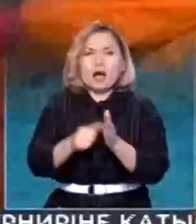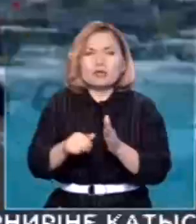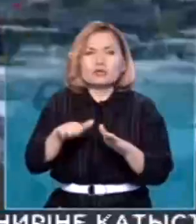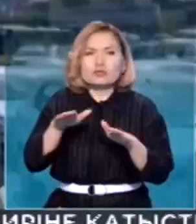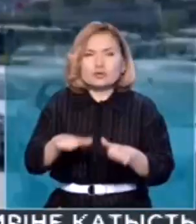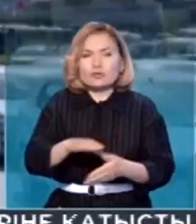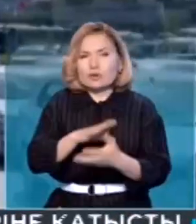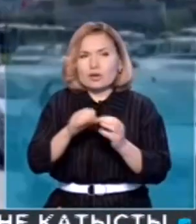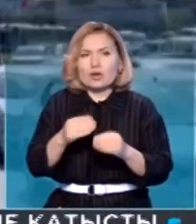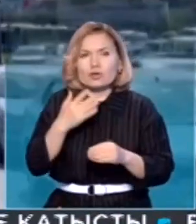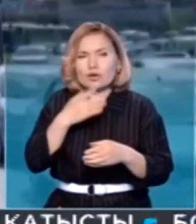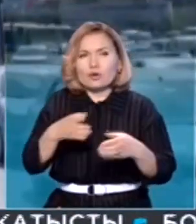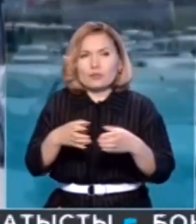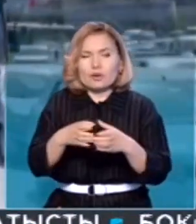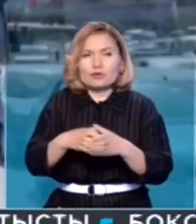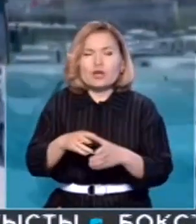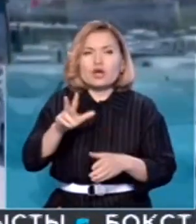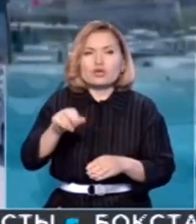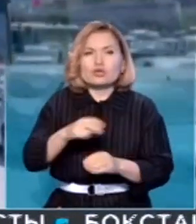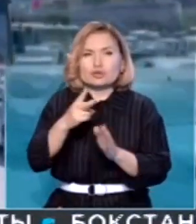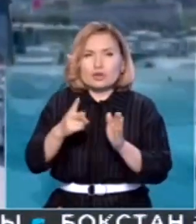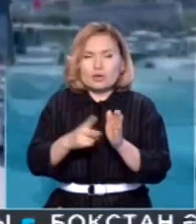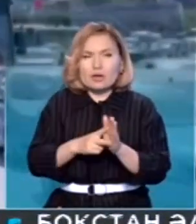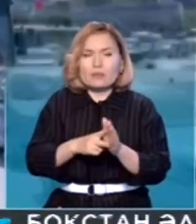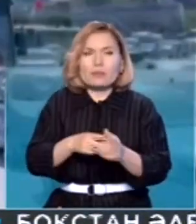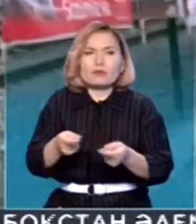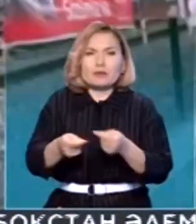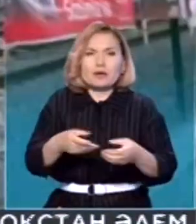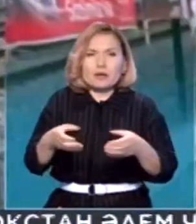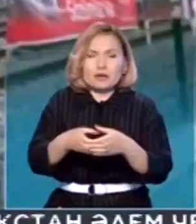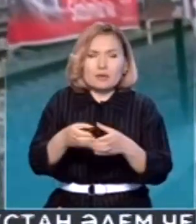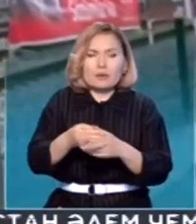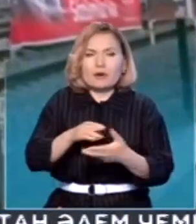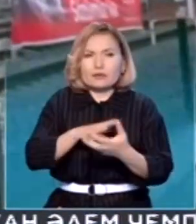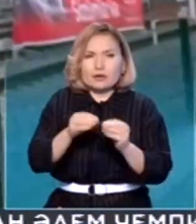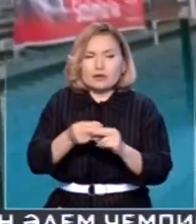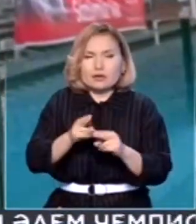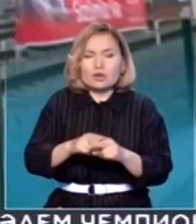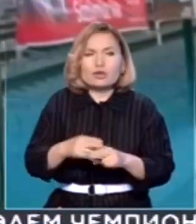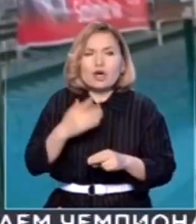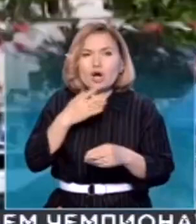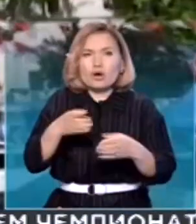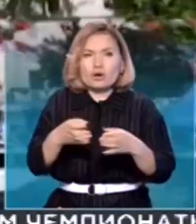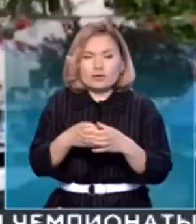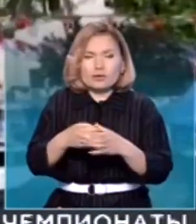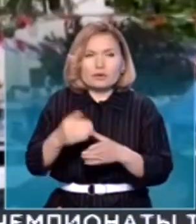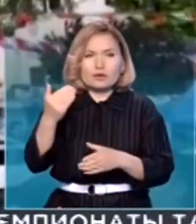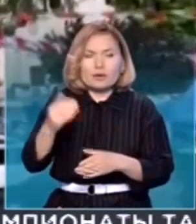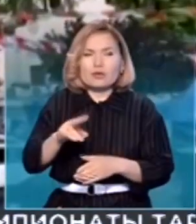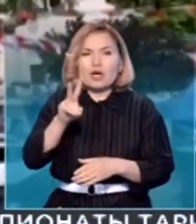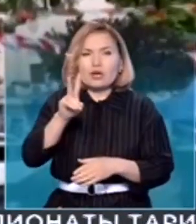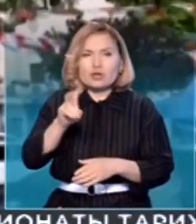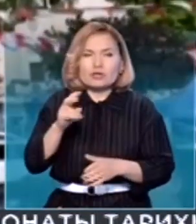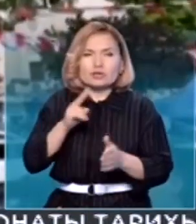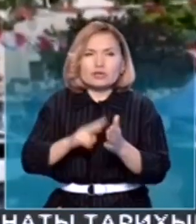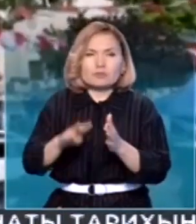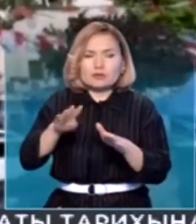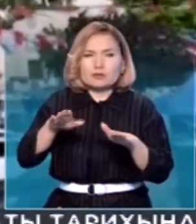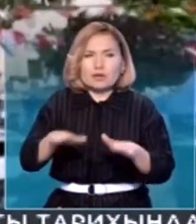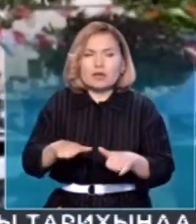орындық ұлттық мәжілісте 317 орын билік коалициясындағы Ак партия мен Ұлтшылдар партиясына, 274